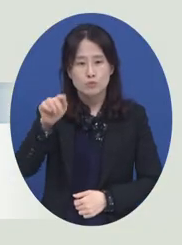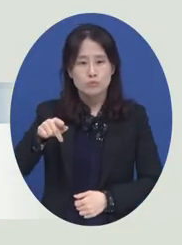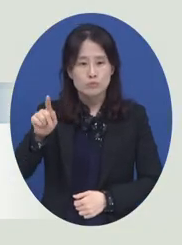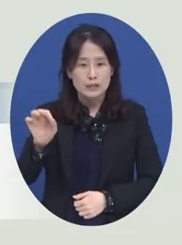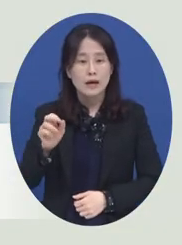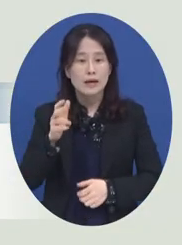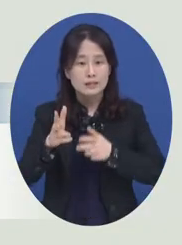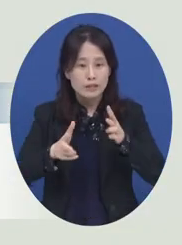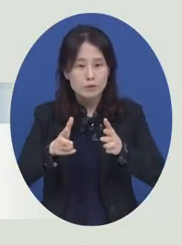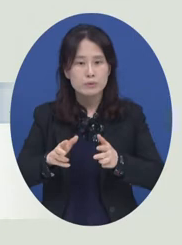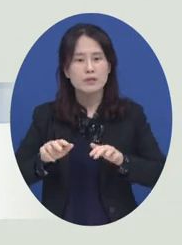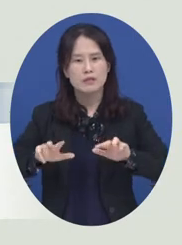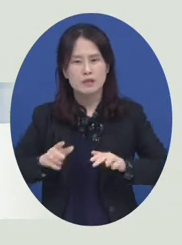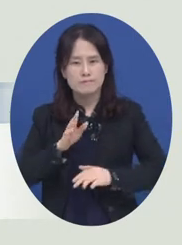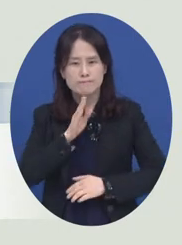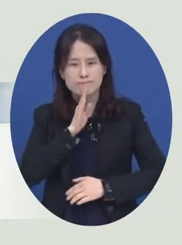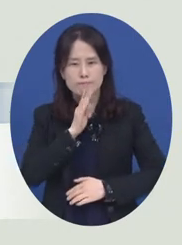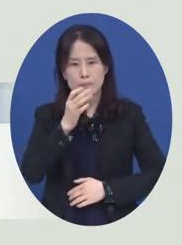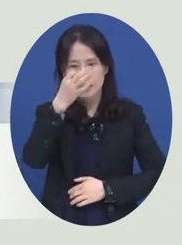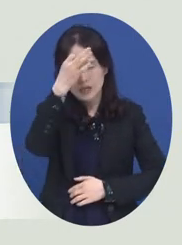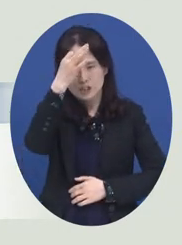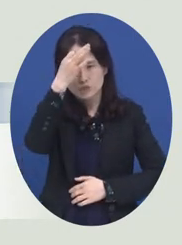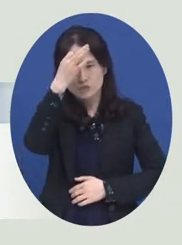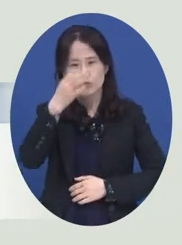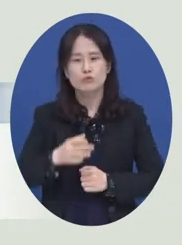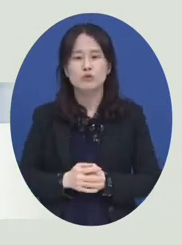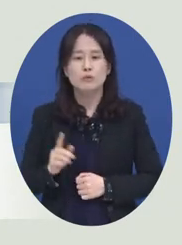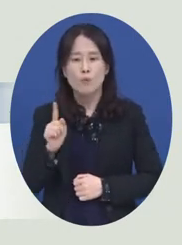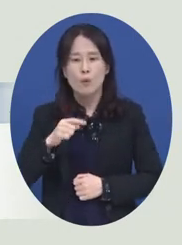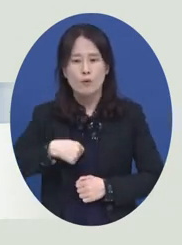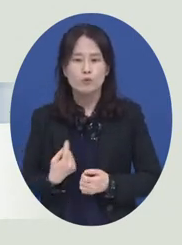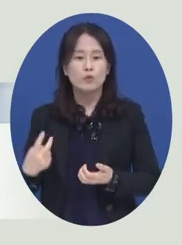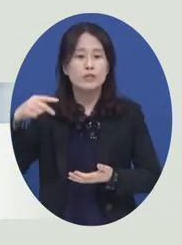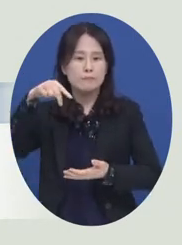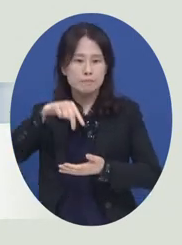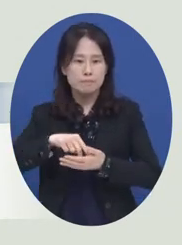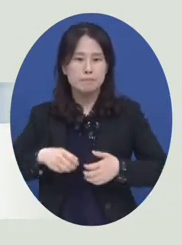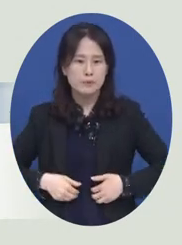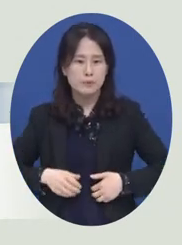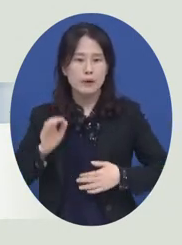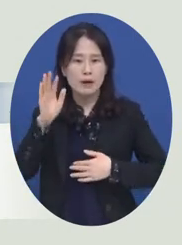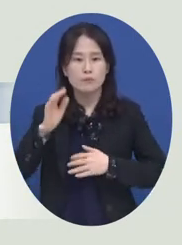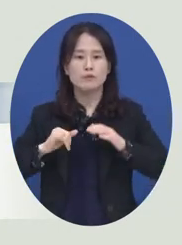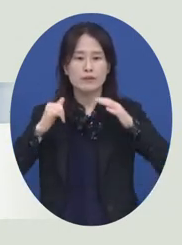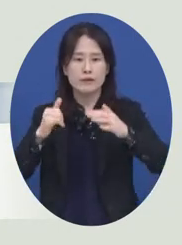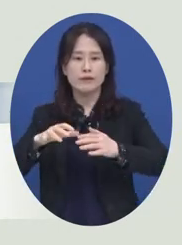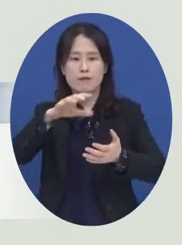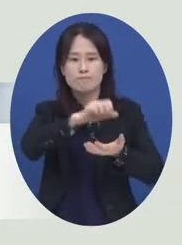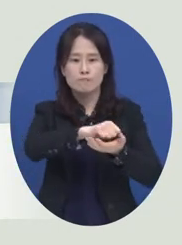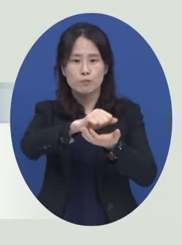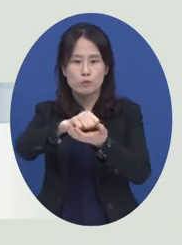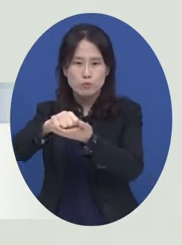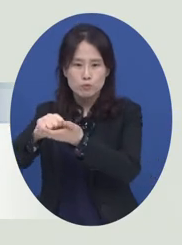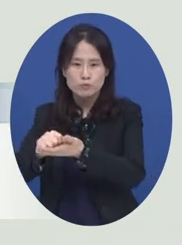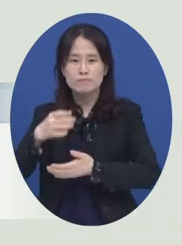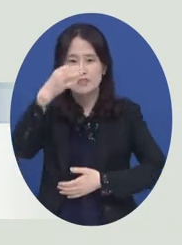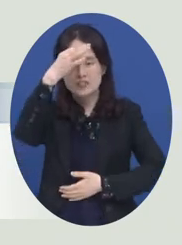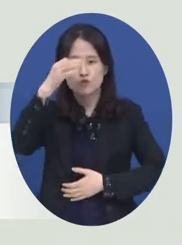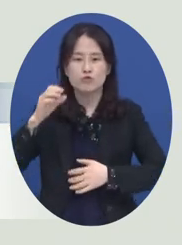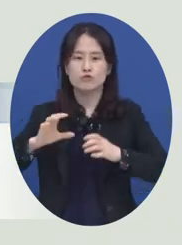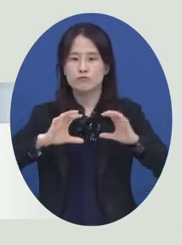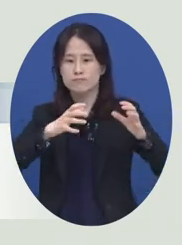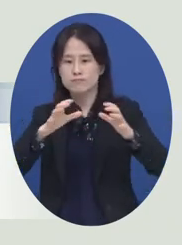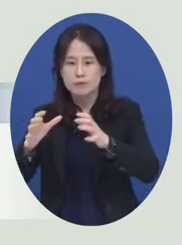소부장 산업이 이제는 정말로 기술적으로 독립하고 앞으로는 세계를